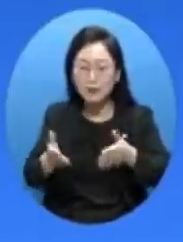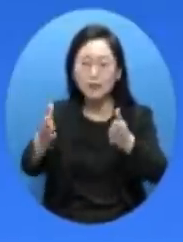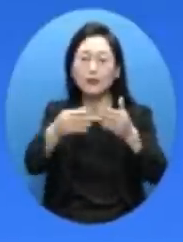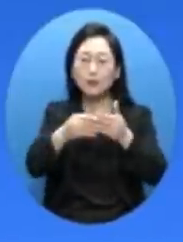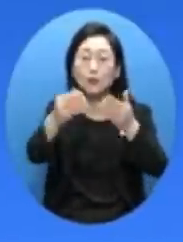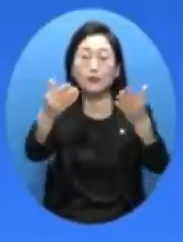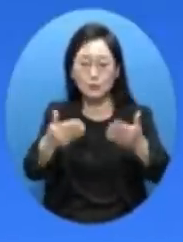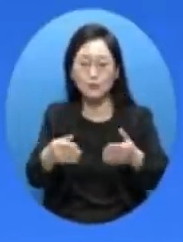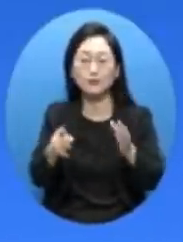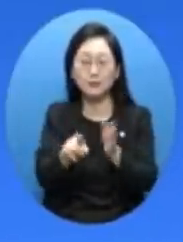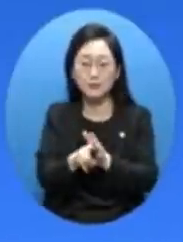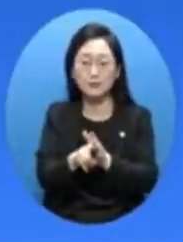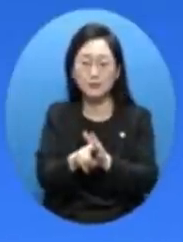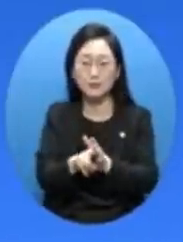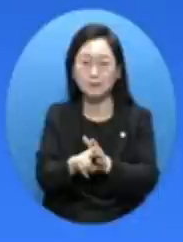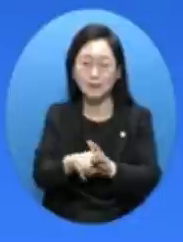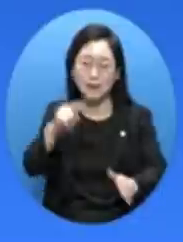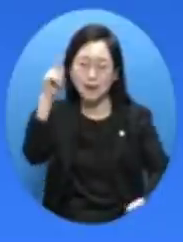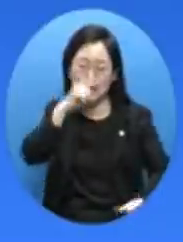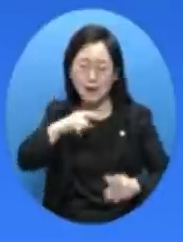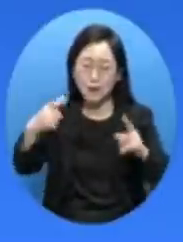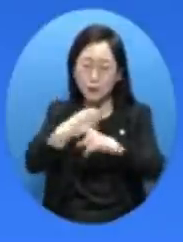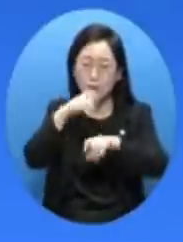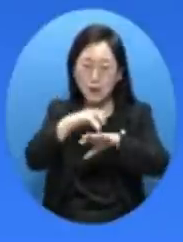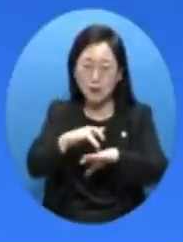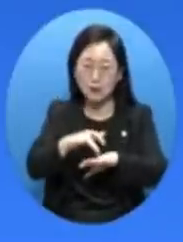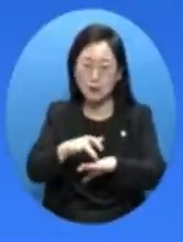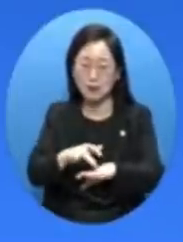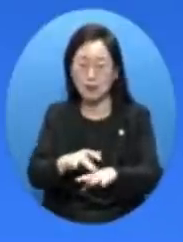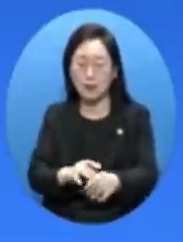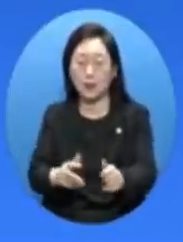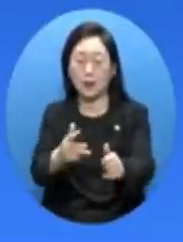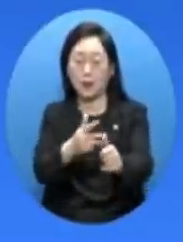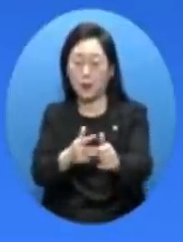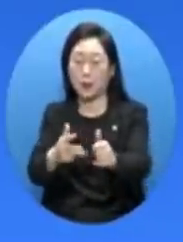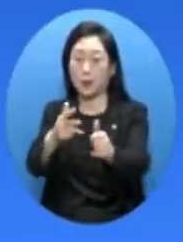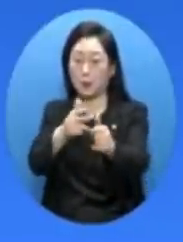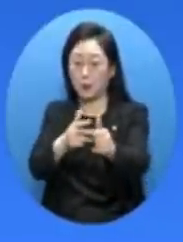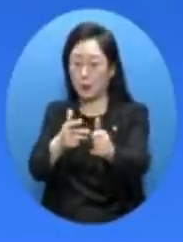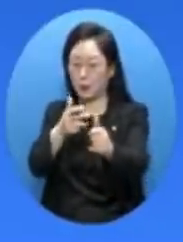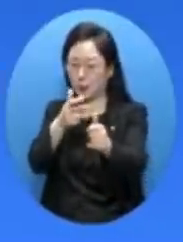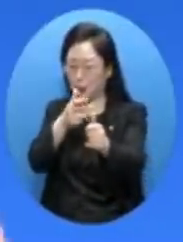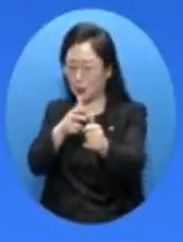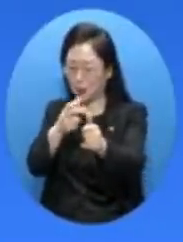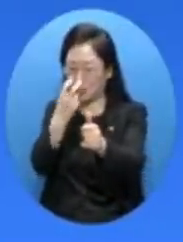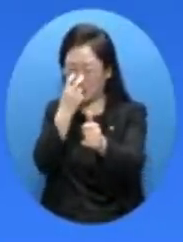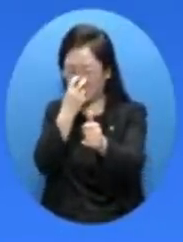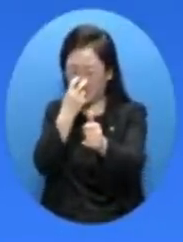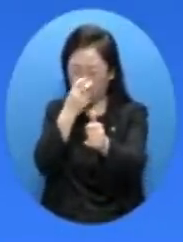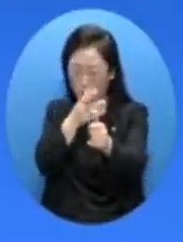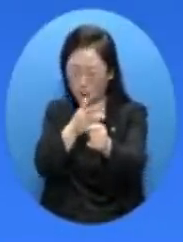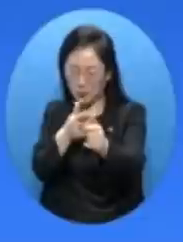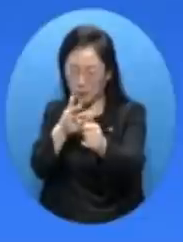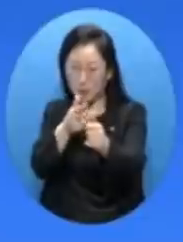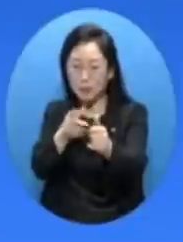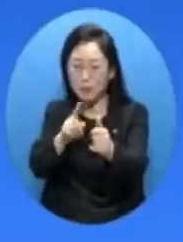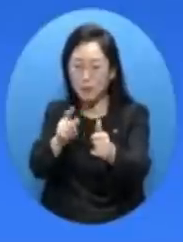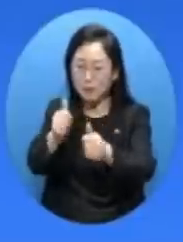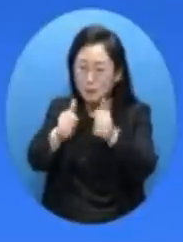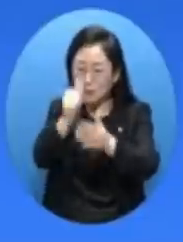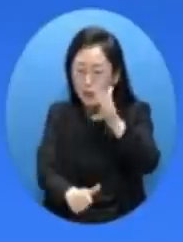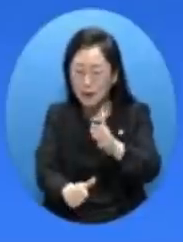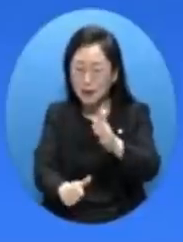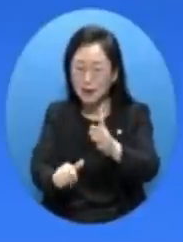줄 것입니다. 아코노미서 마귀는 우리를 주위를 빙빙 돌면서 어떻게 하든지 우리가 시험에 들게 하고 넘어지게